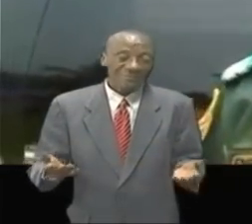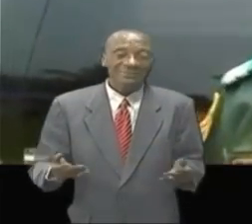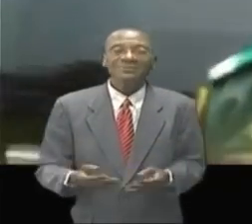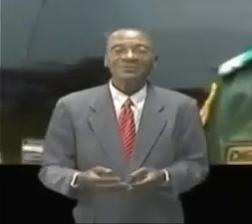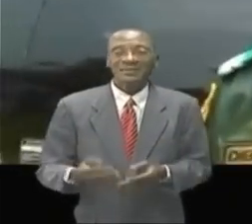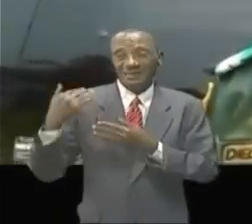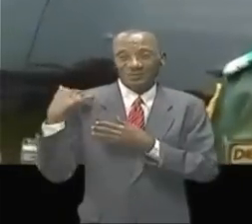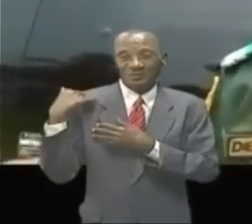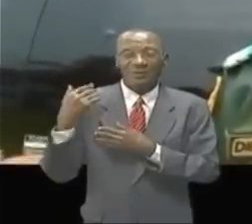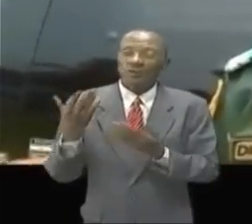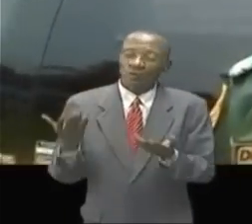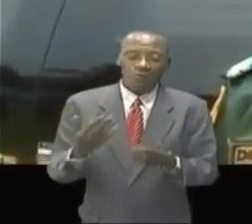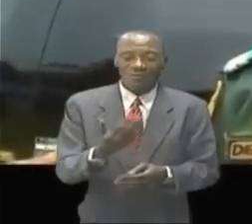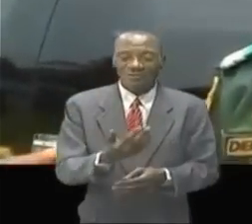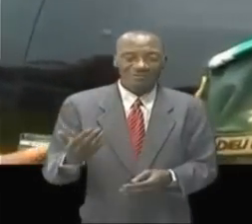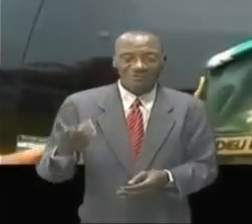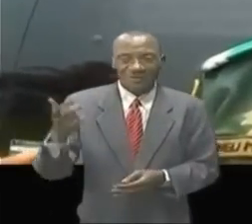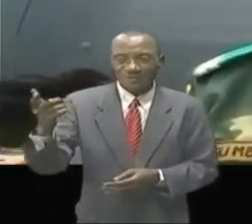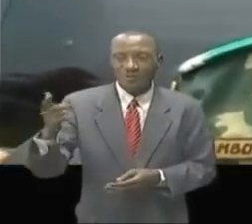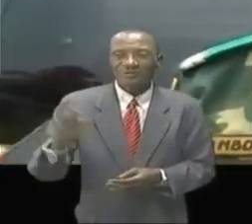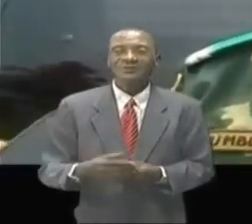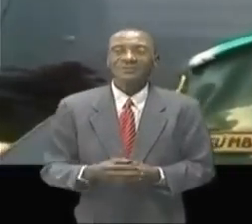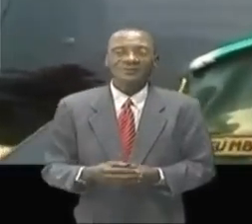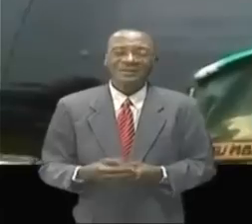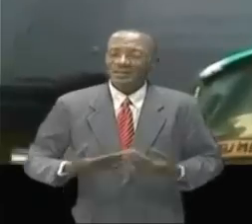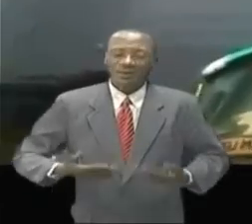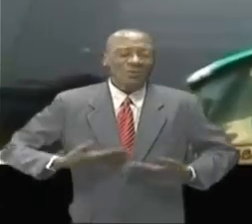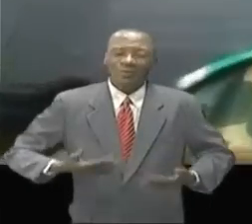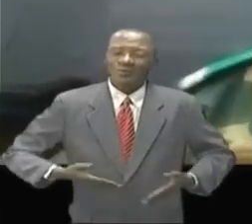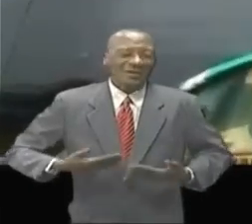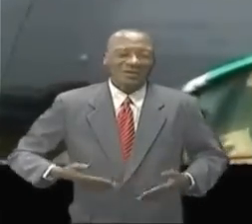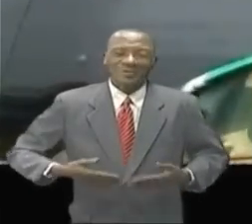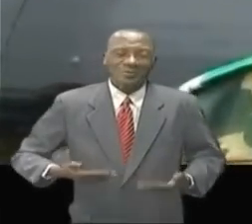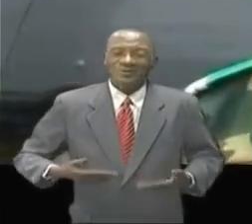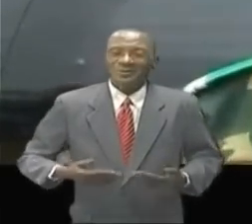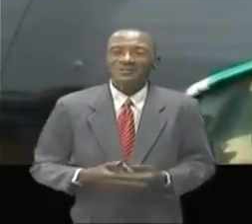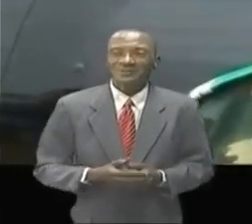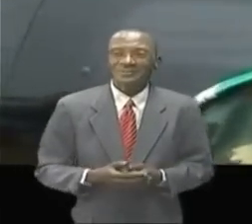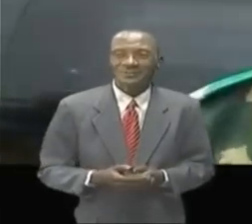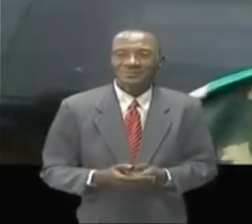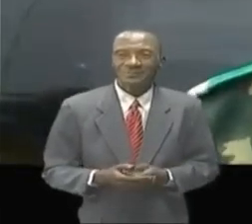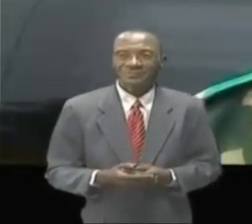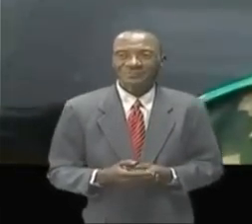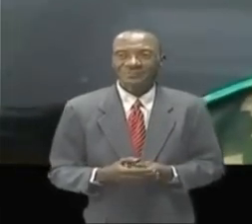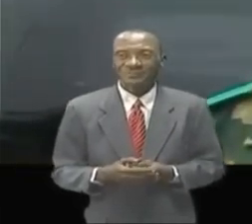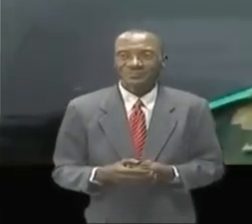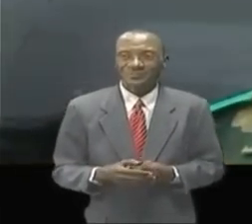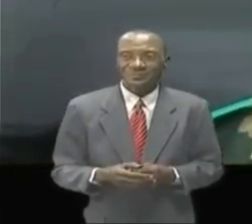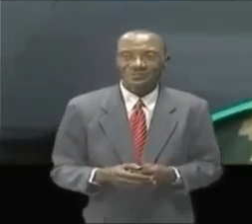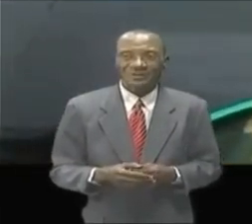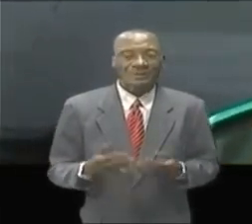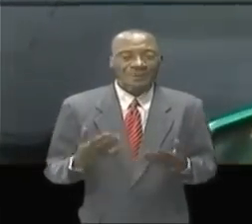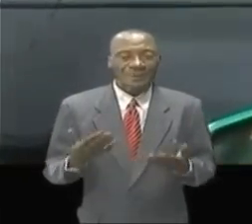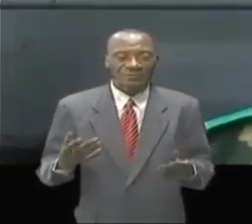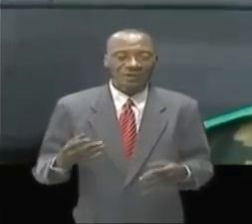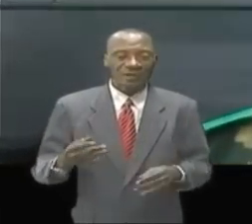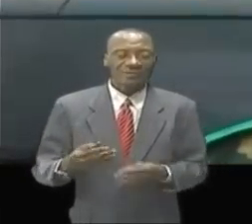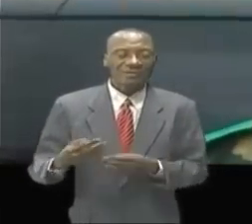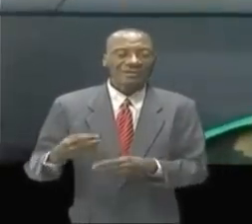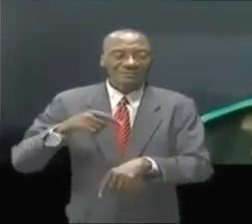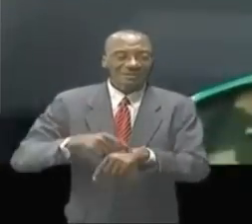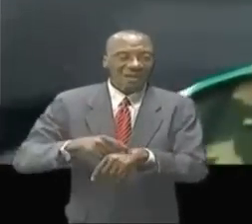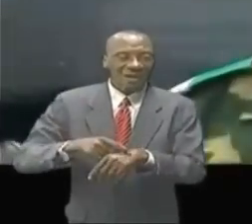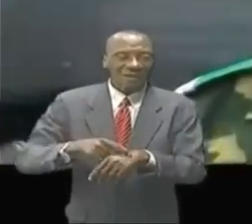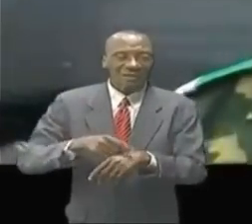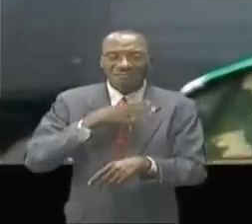élément de FRDC revient sur ses motivations. J'ai donné l'anesthésie, mais je n'étais pas anesthésiste. Alors, durant tout ce temps-là que